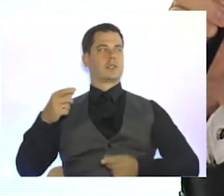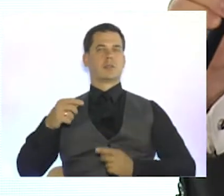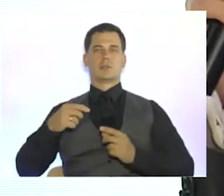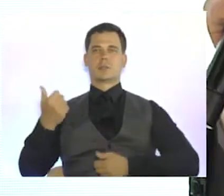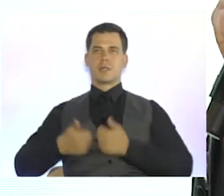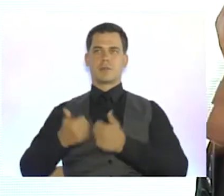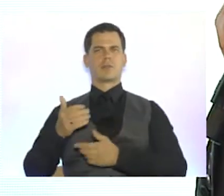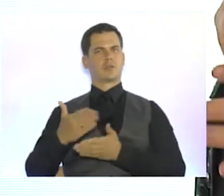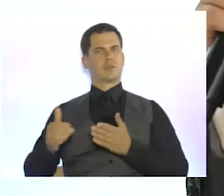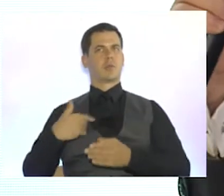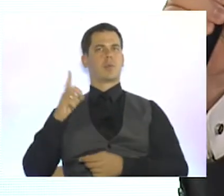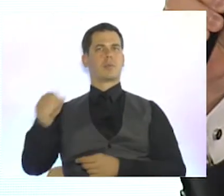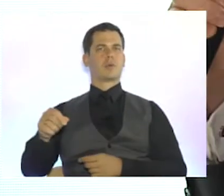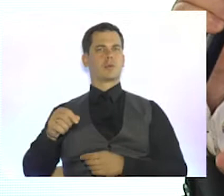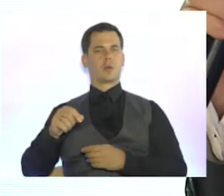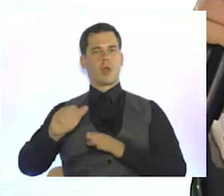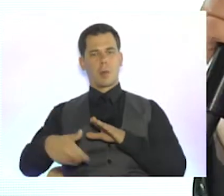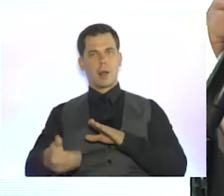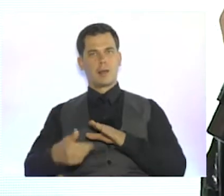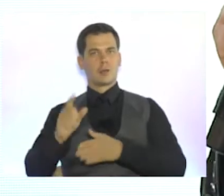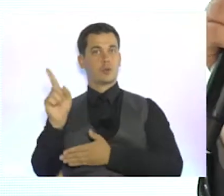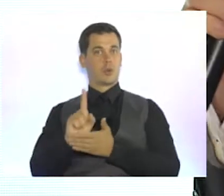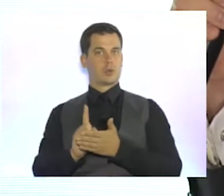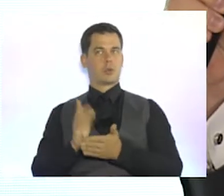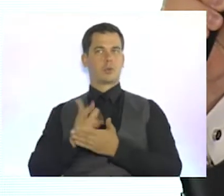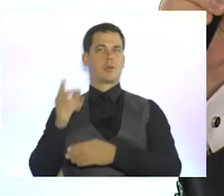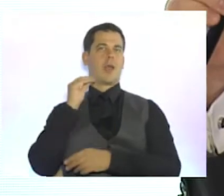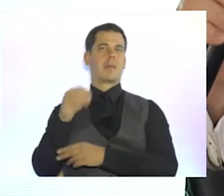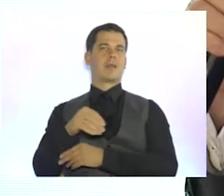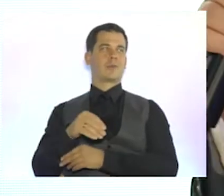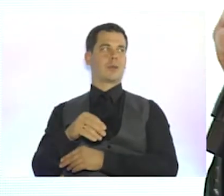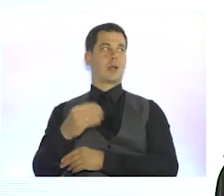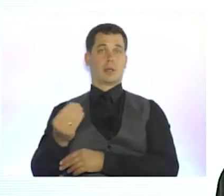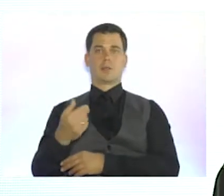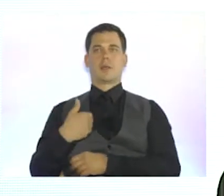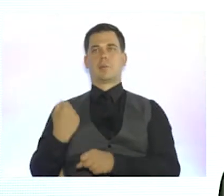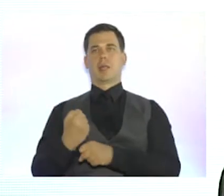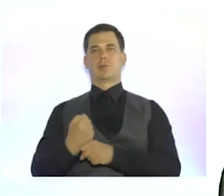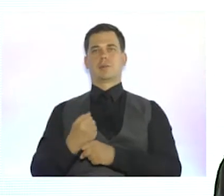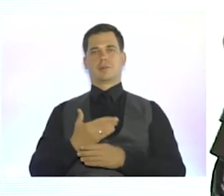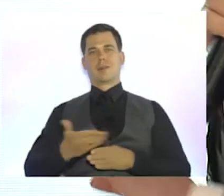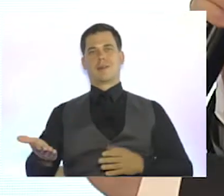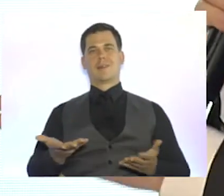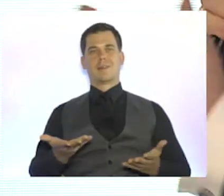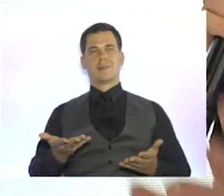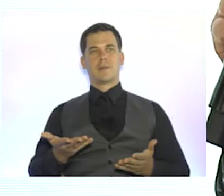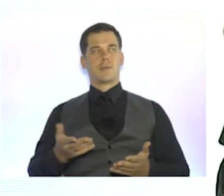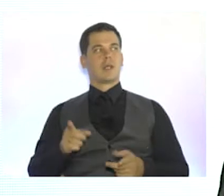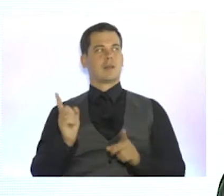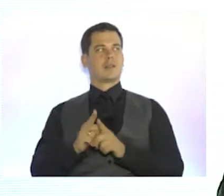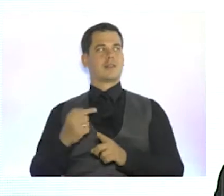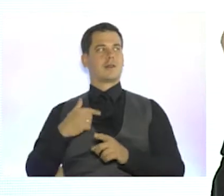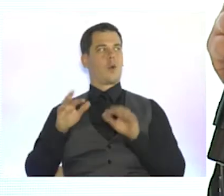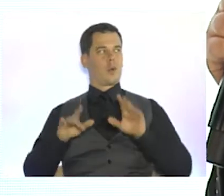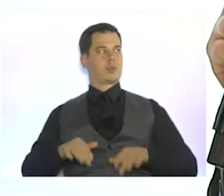część poszło do tej kopalni, gdzieś na Śląsk nawet pojechali, już dzisiaj są emerytami, ja pracuję jeszcze cały czas, ale ja skończyłem, przy